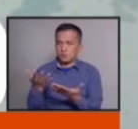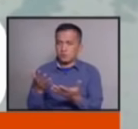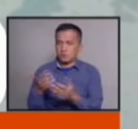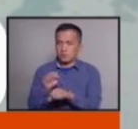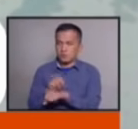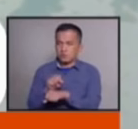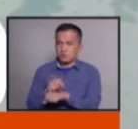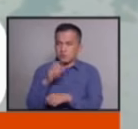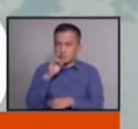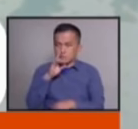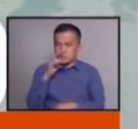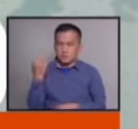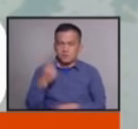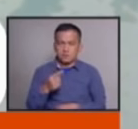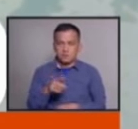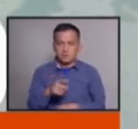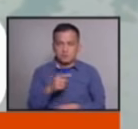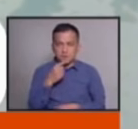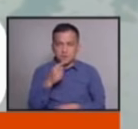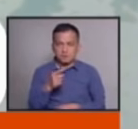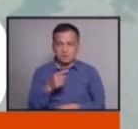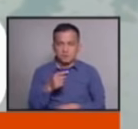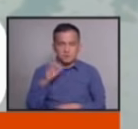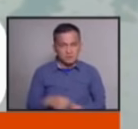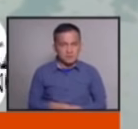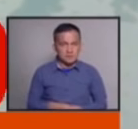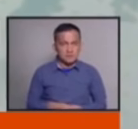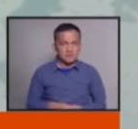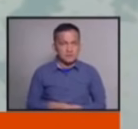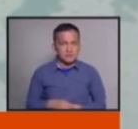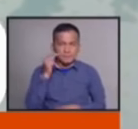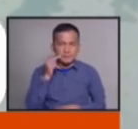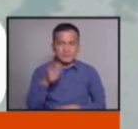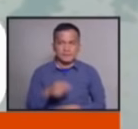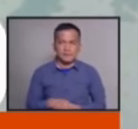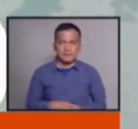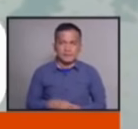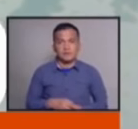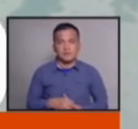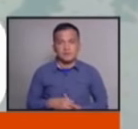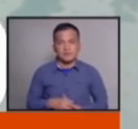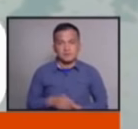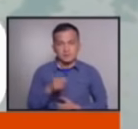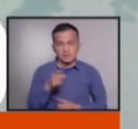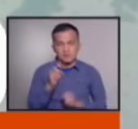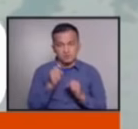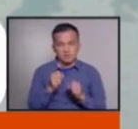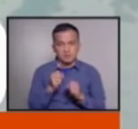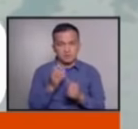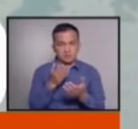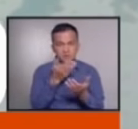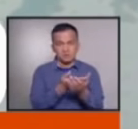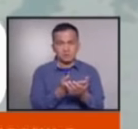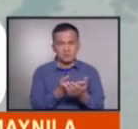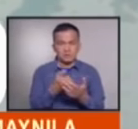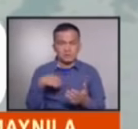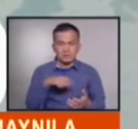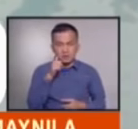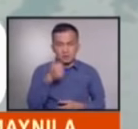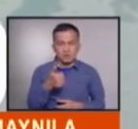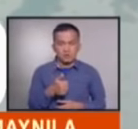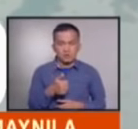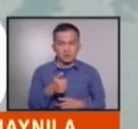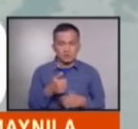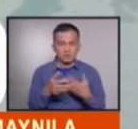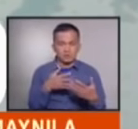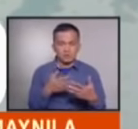pira. Sari-sari na lang yan, sir. Kasi baliw na yan, sir, eh. Ma'am Ninita, alam mo, pwede kayong puntahan dyan namin bukas